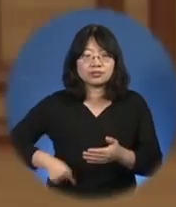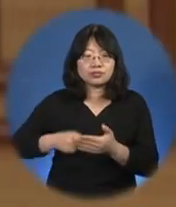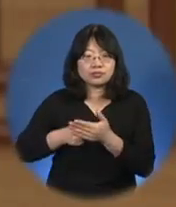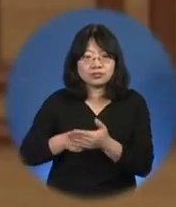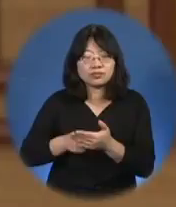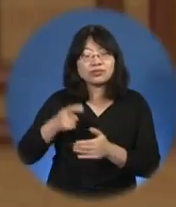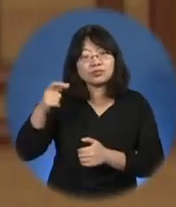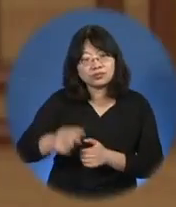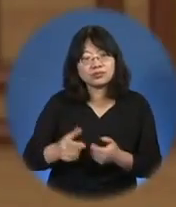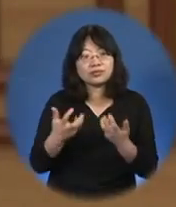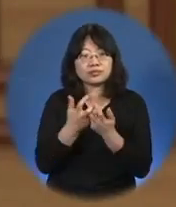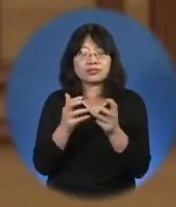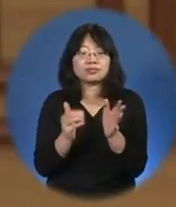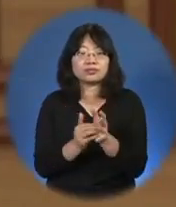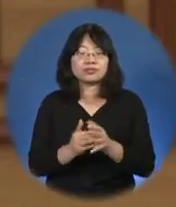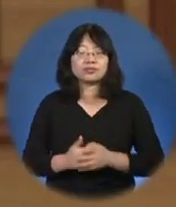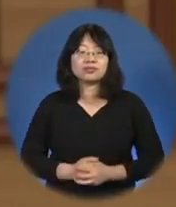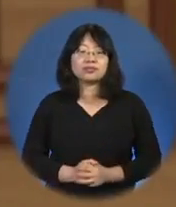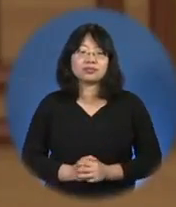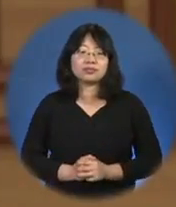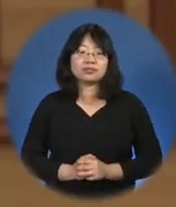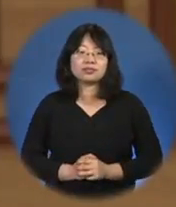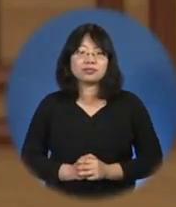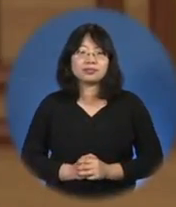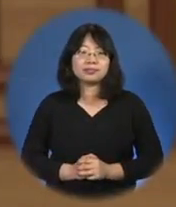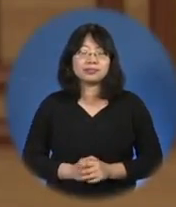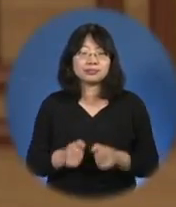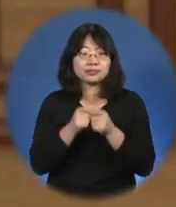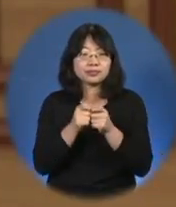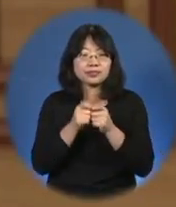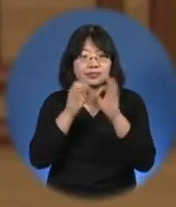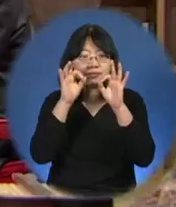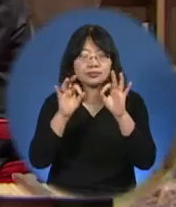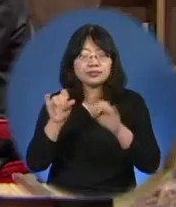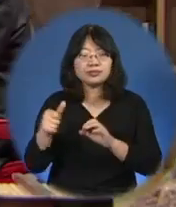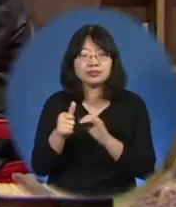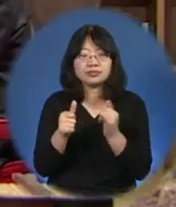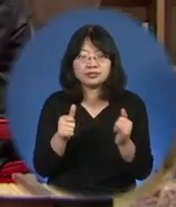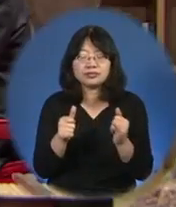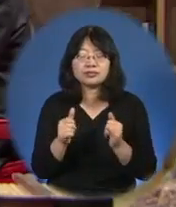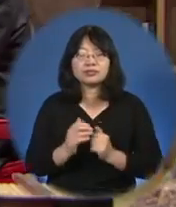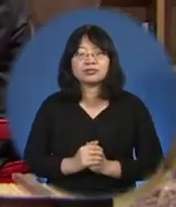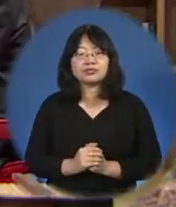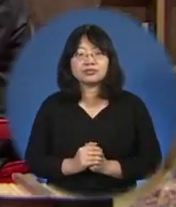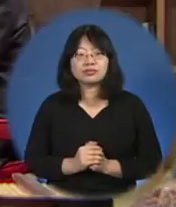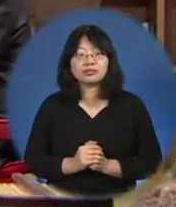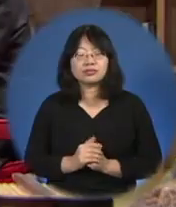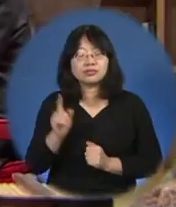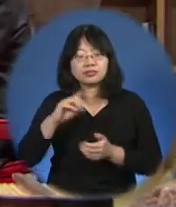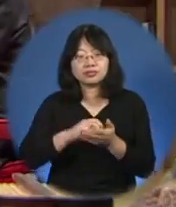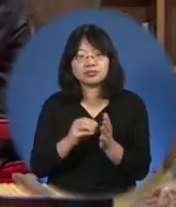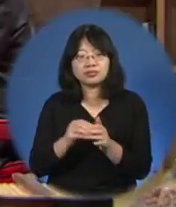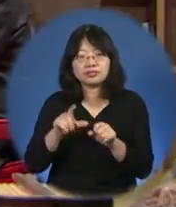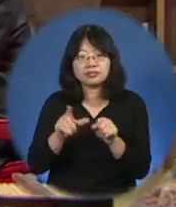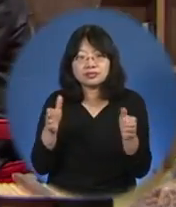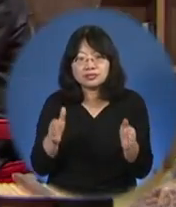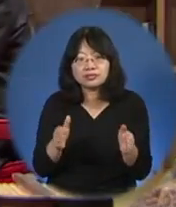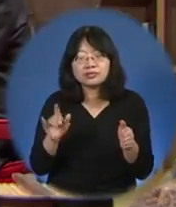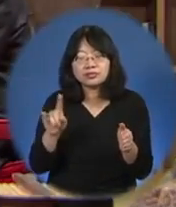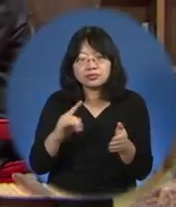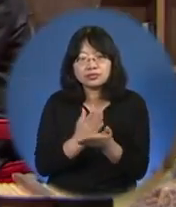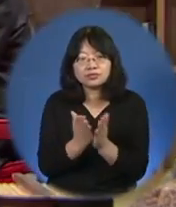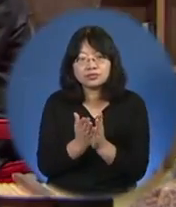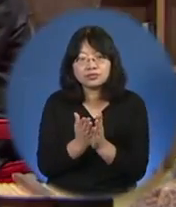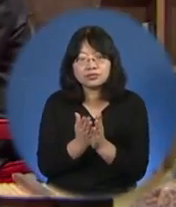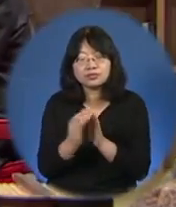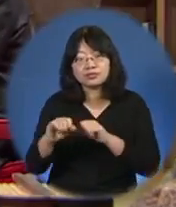의욕이 넘치셨던 네, 것 네. 같습니다. 자, 이제 구체적으로 그 500명이 어느 정도 기간 동안 어떤 것들을